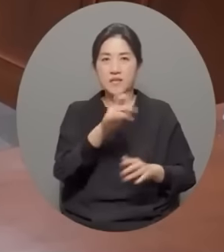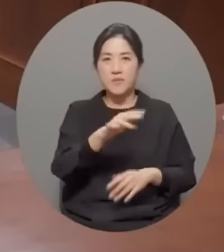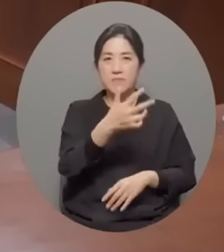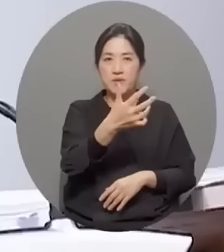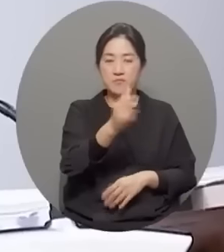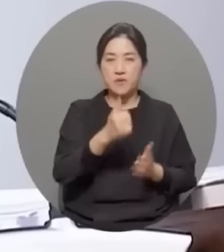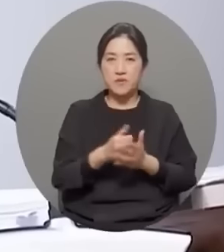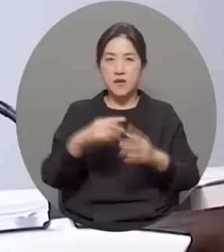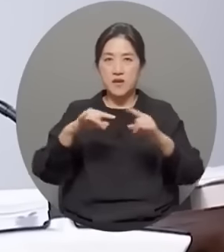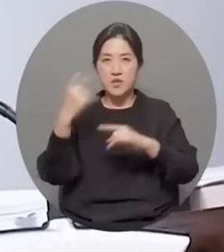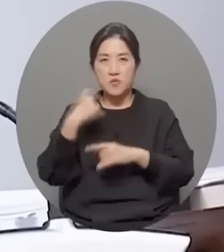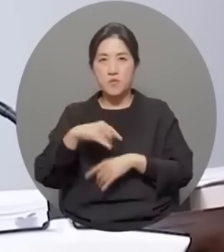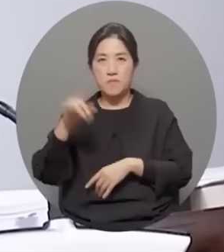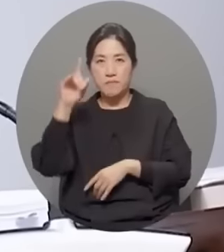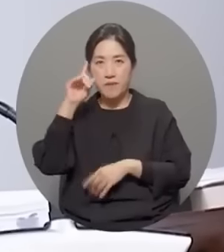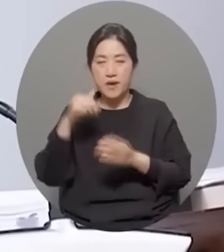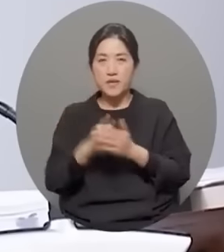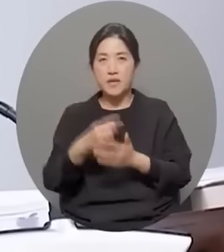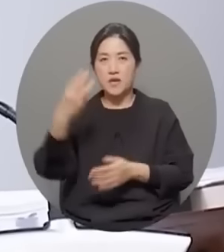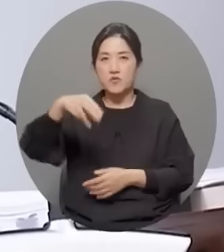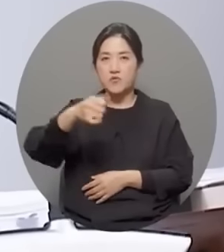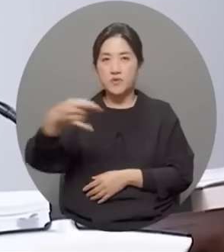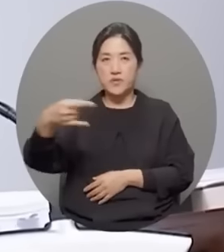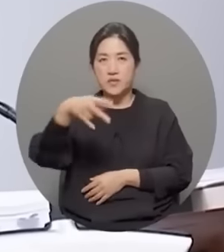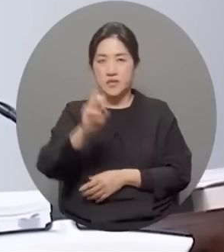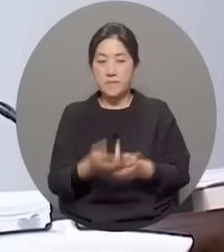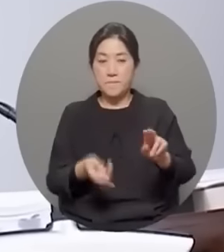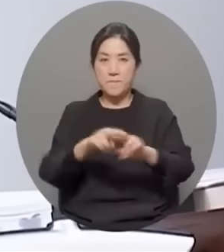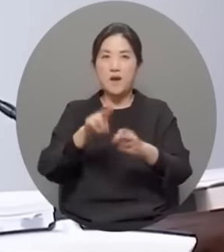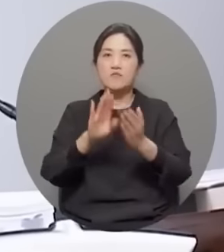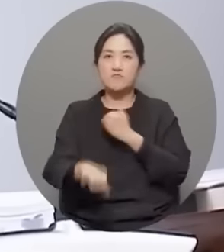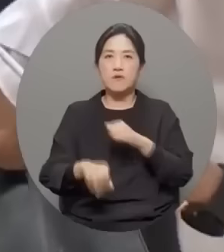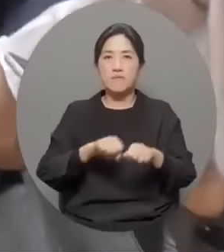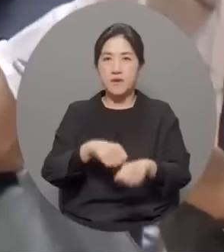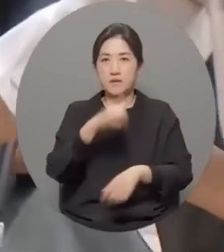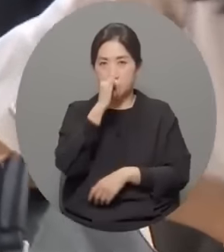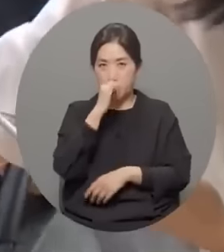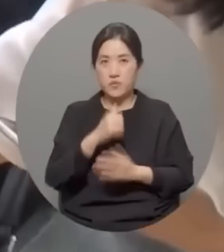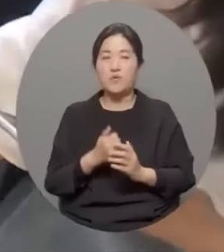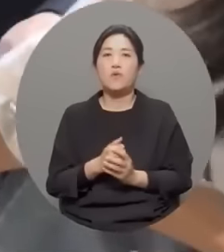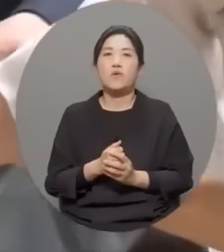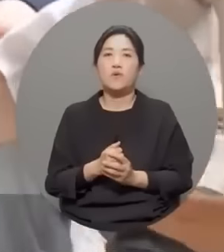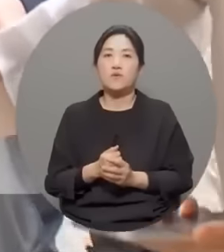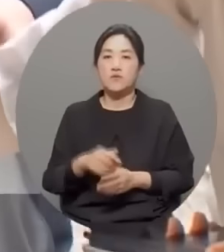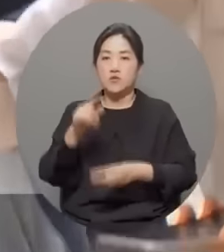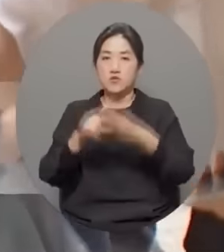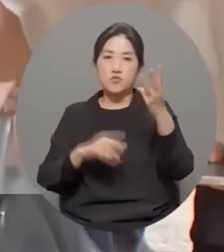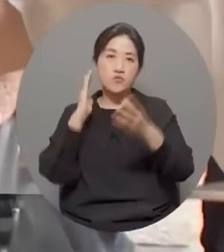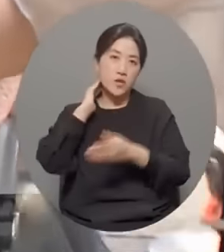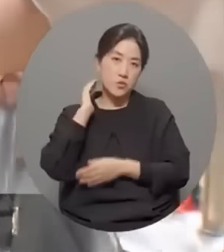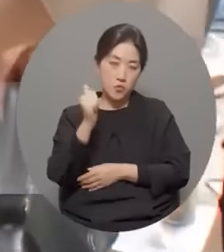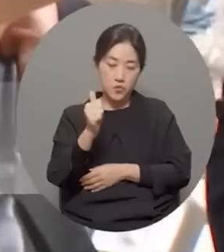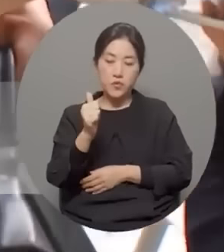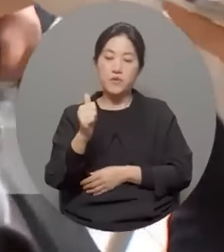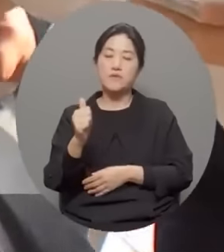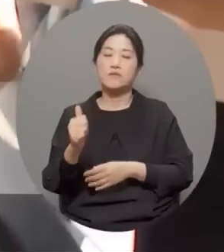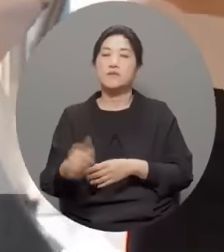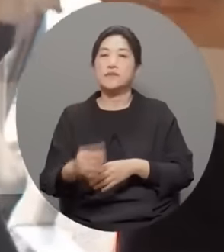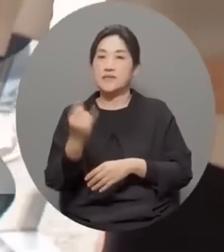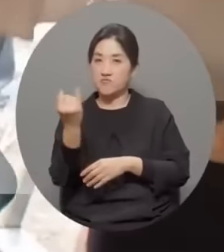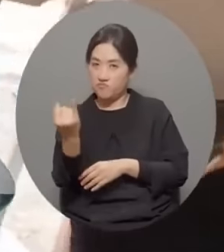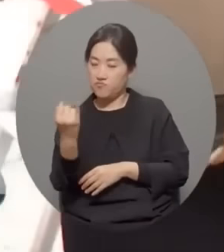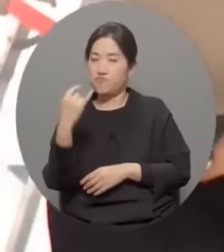제재의 100%는 류유림 방심위원장 취임 이후 부과됐습니다. 윤석열 대통령의 장모 최은순